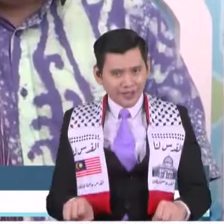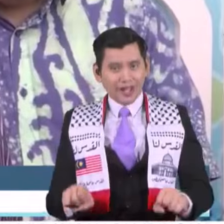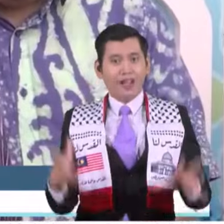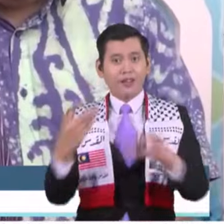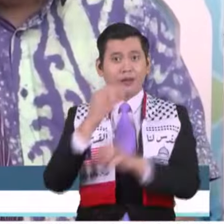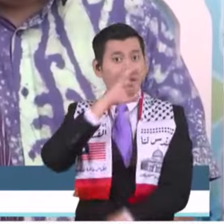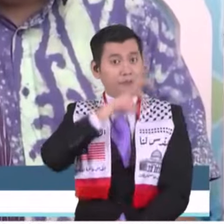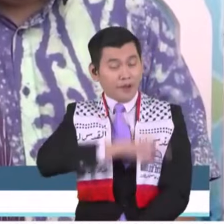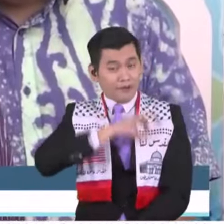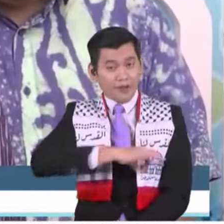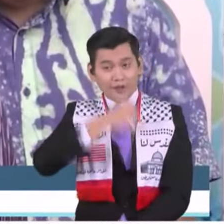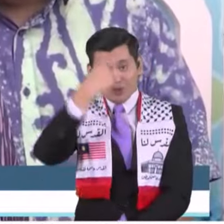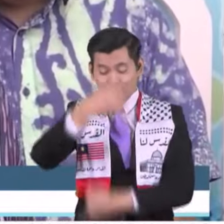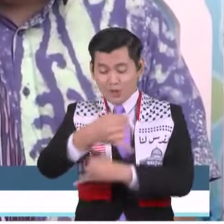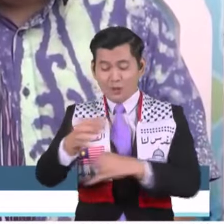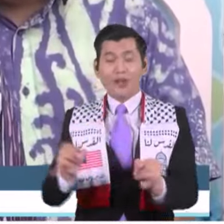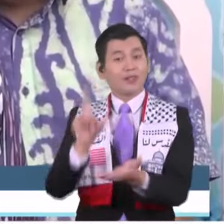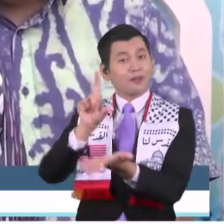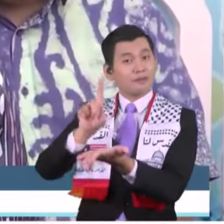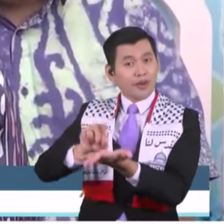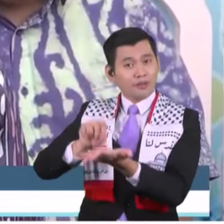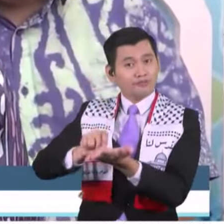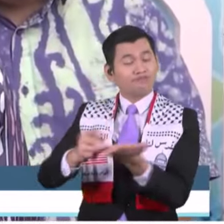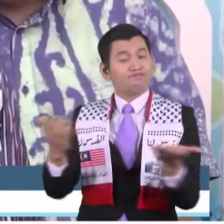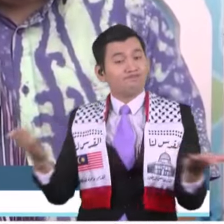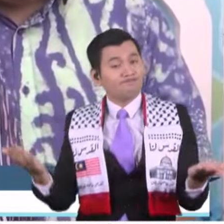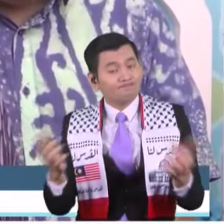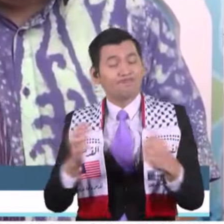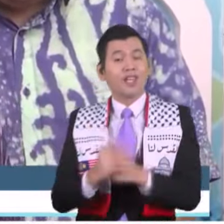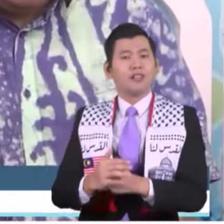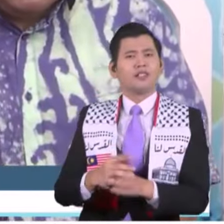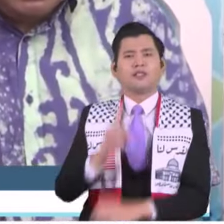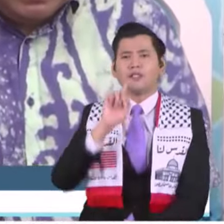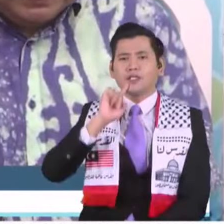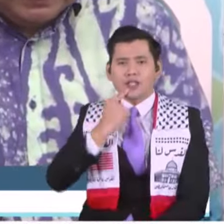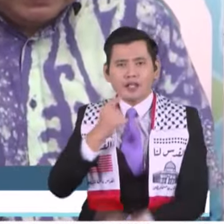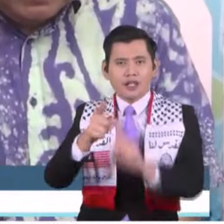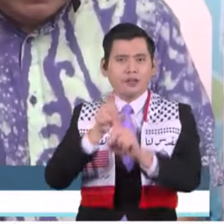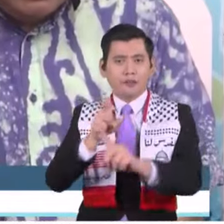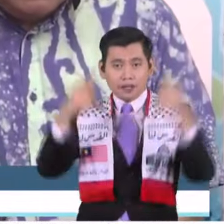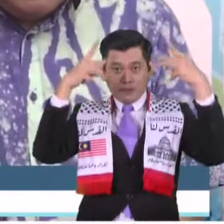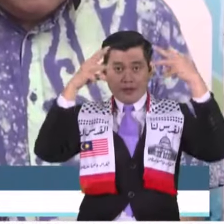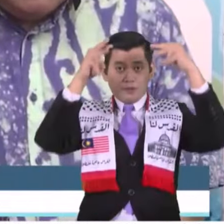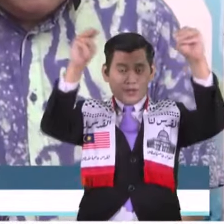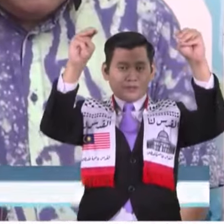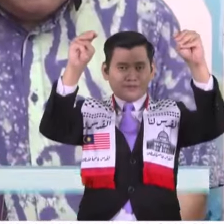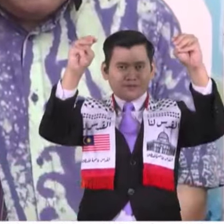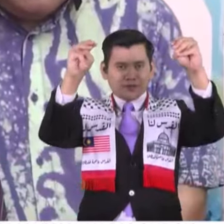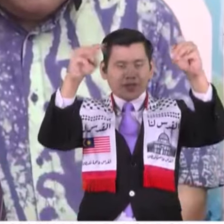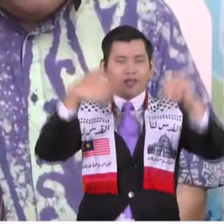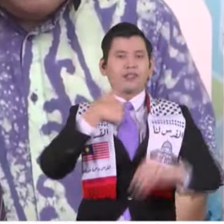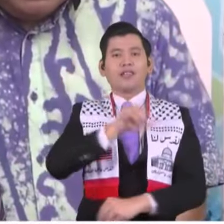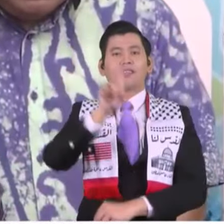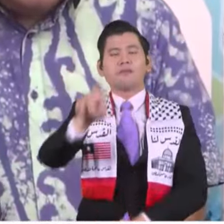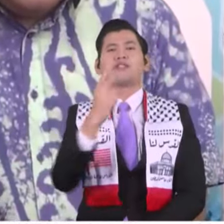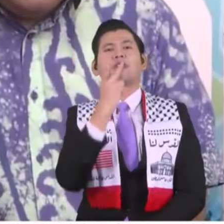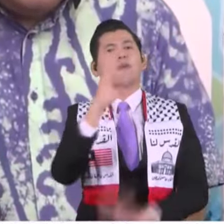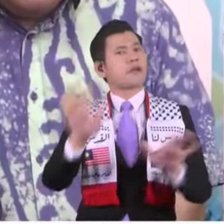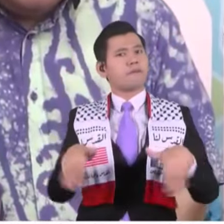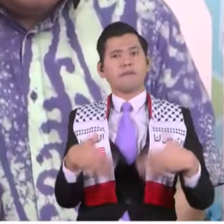raih keuntungan untuk Jabatan Penyiaran. Salah satu perkara yang ditegaskan oleh Yang Amat Berhormat Perdana Menteri ialah kita perlu